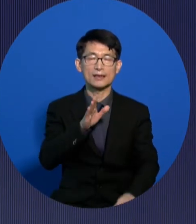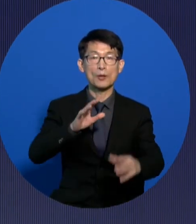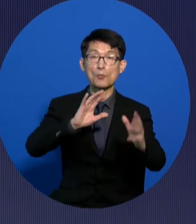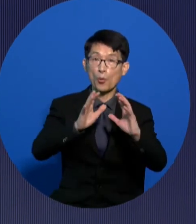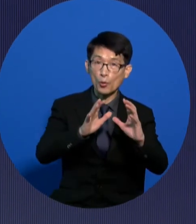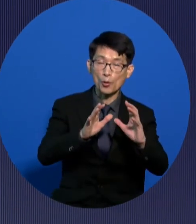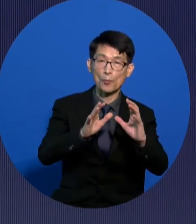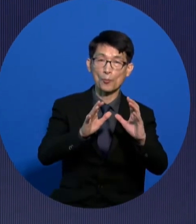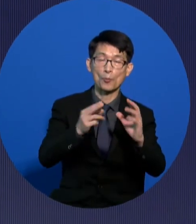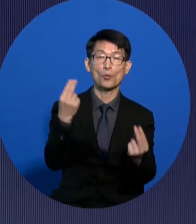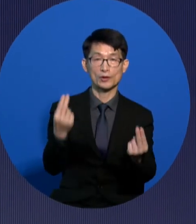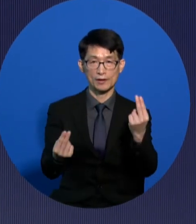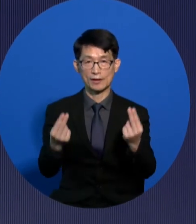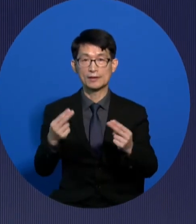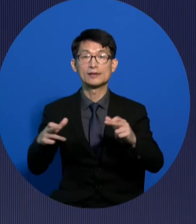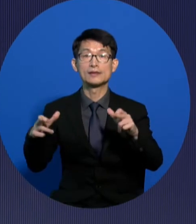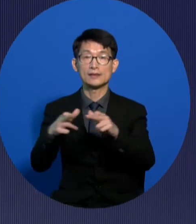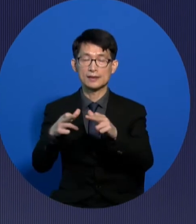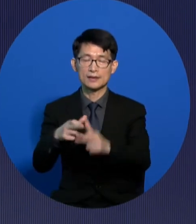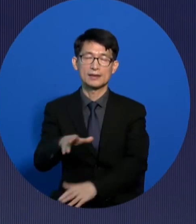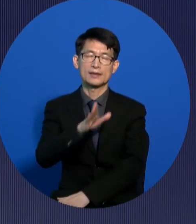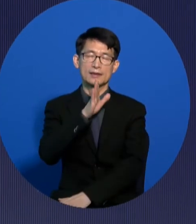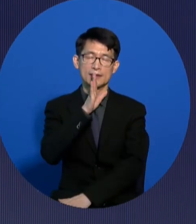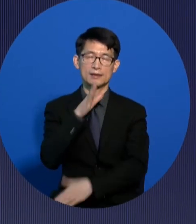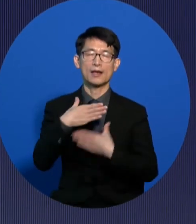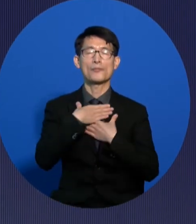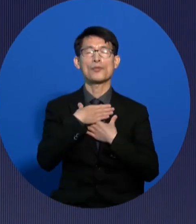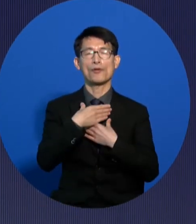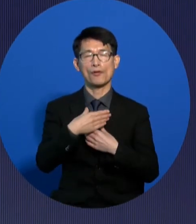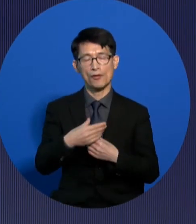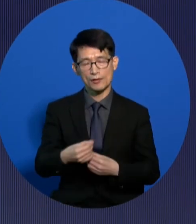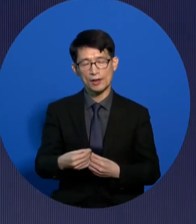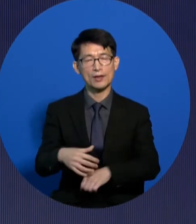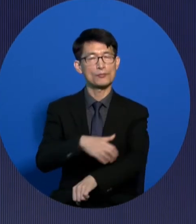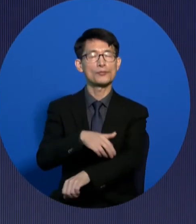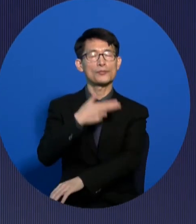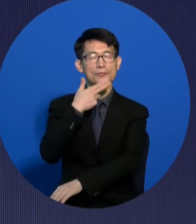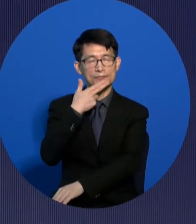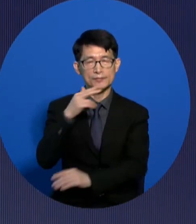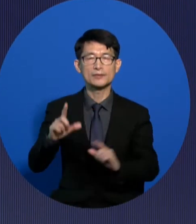행복하게 잘 살 수 있는 방법들을 점차적으로 늘려야 된다고 생각합니다.